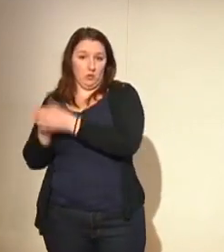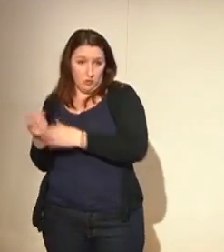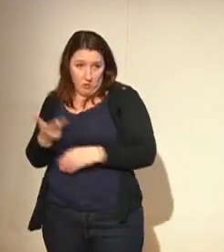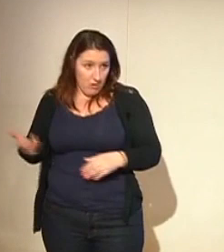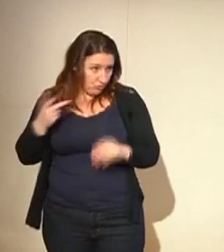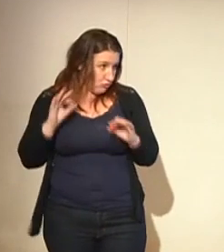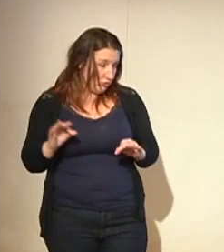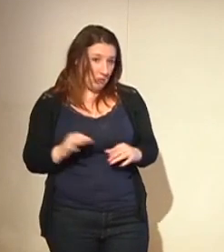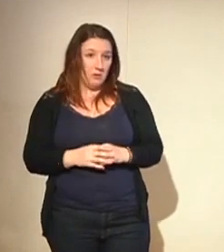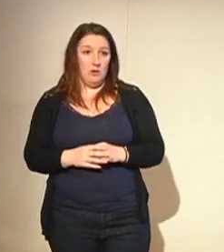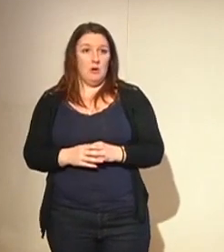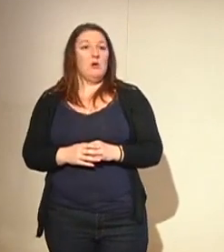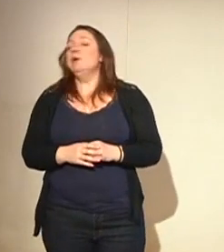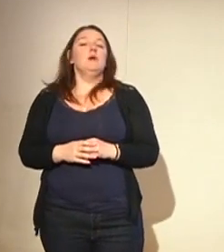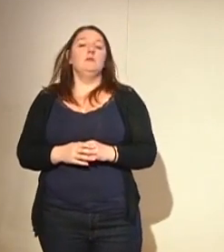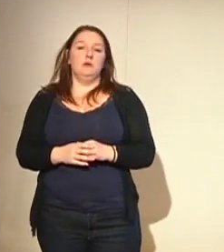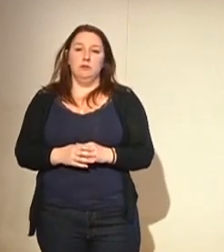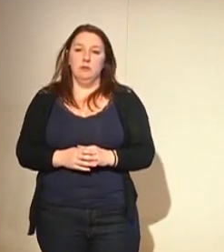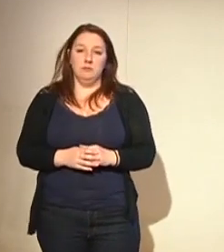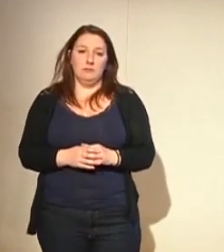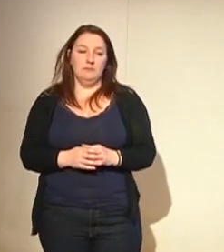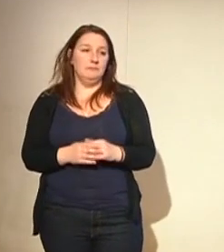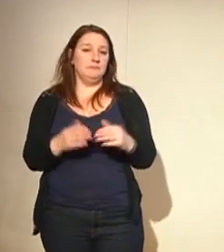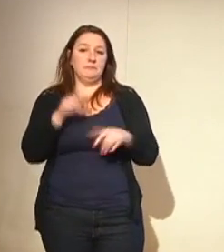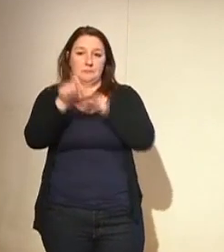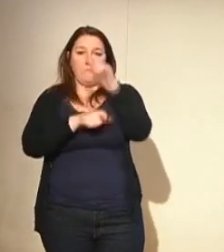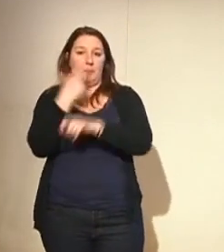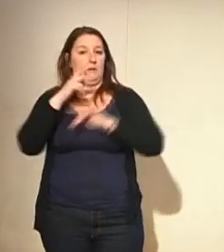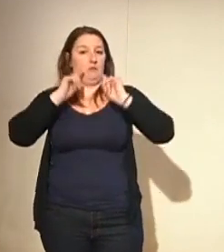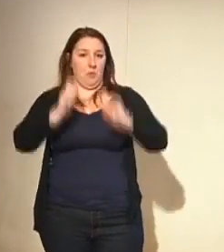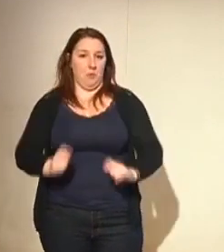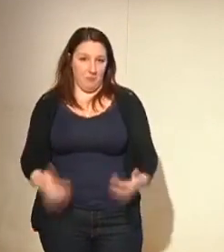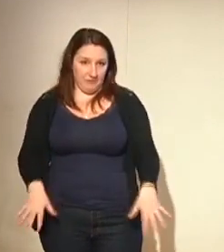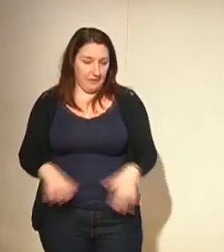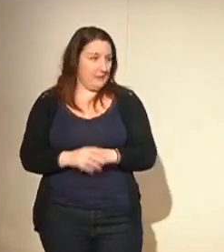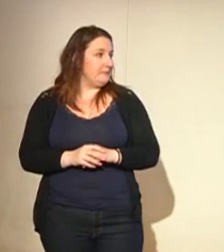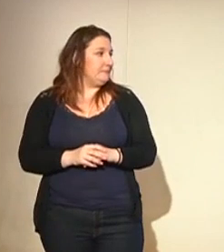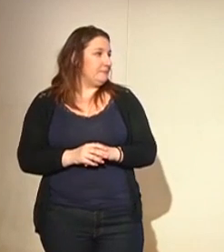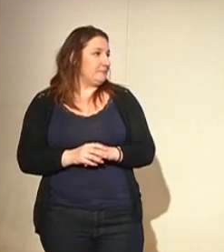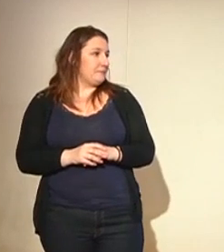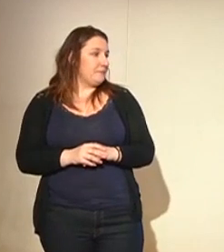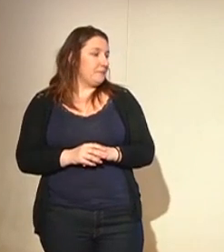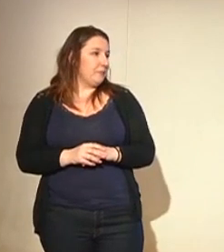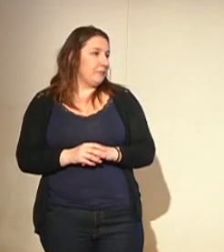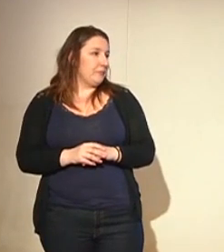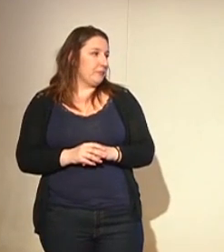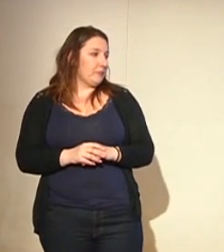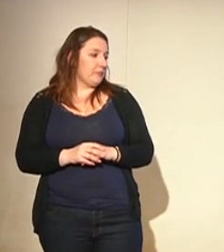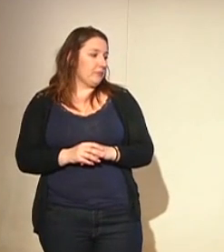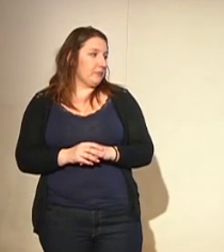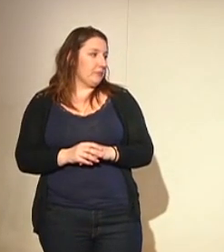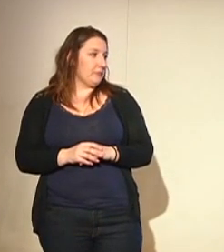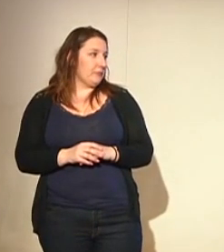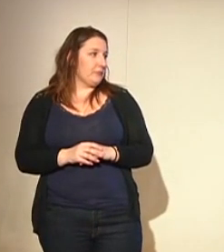autres groupes donc ces trois personnalités qualifiés sont nommés euh enfin en ce qui concerne le personnel